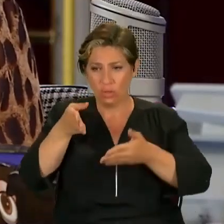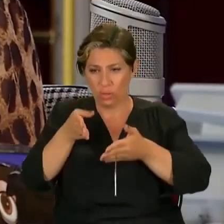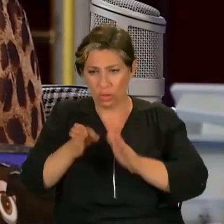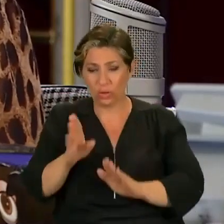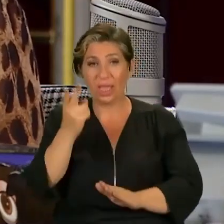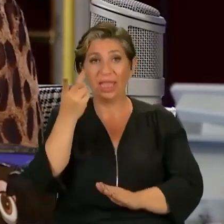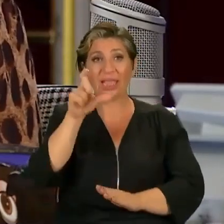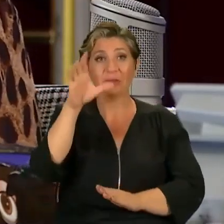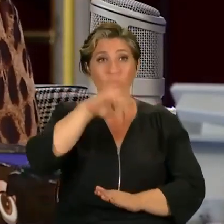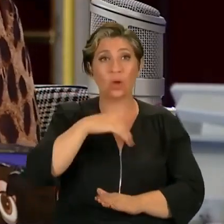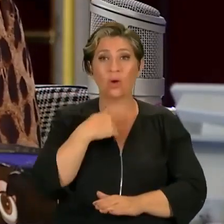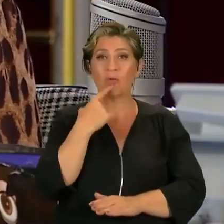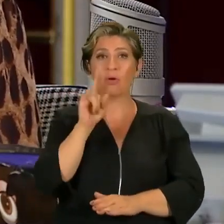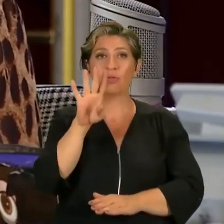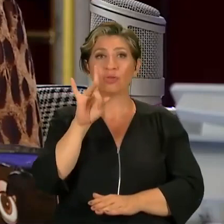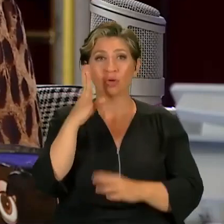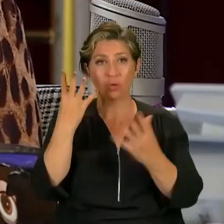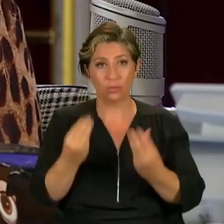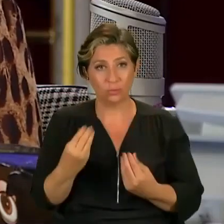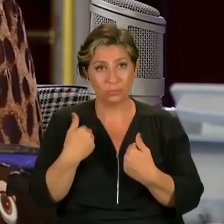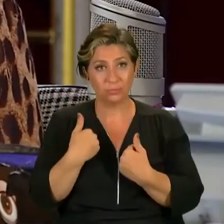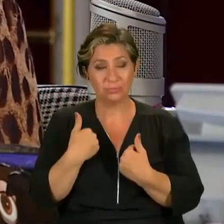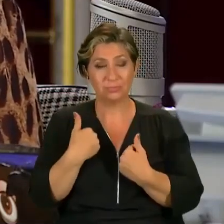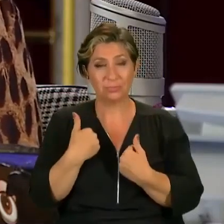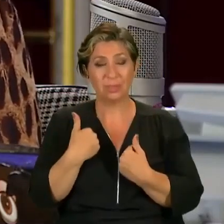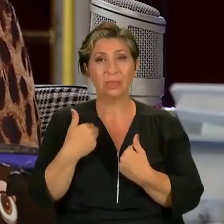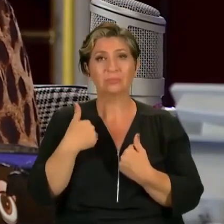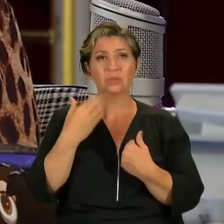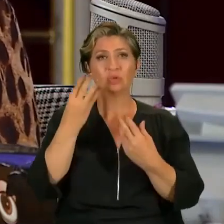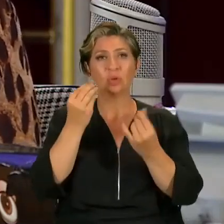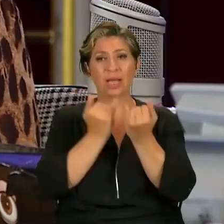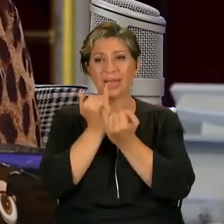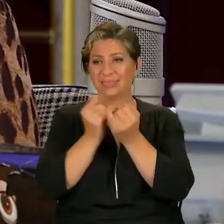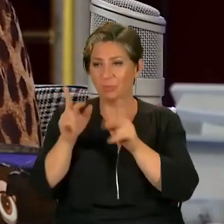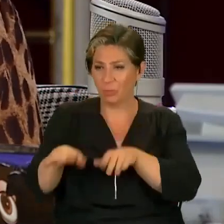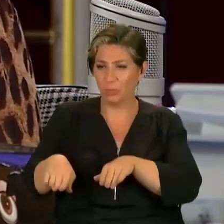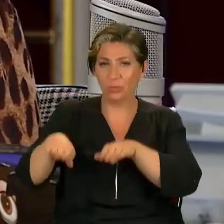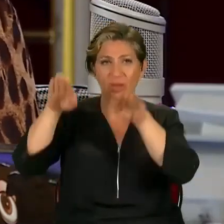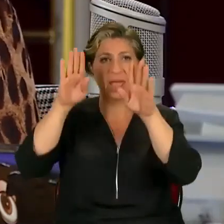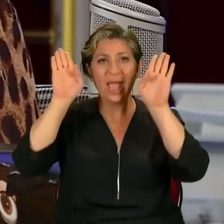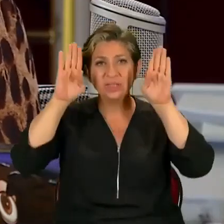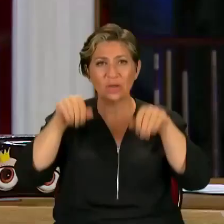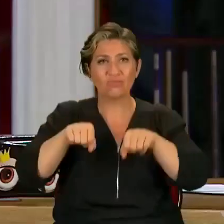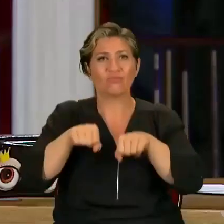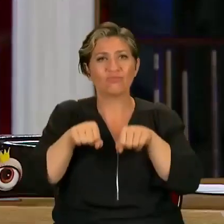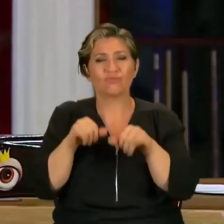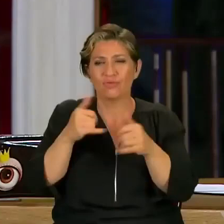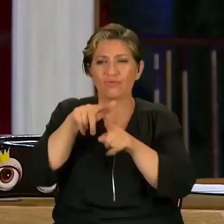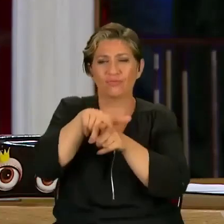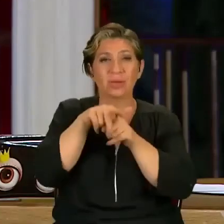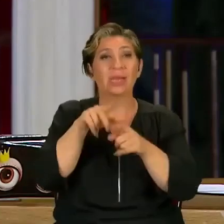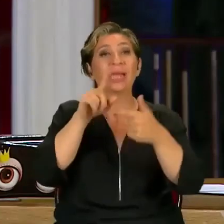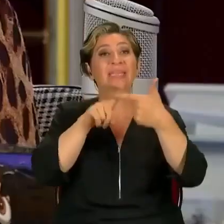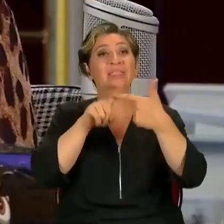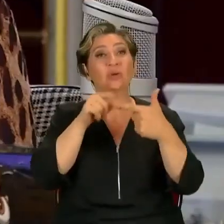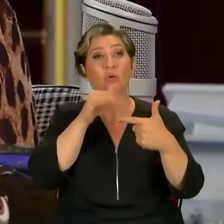doğdu. 2 ay sonra ben 14 yaşıma girdim. Biz çok kardeş gibi büyüdük. Eşekçilik oynuyorduk zaten. İkinci